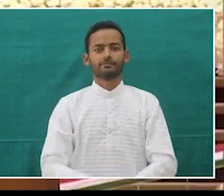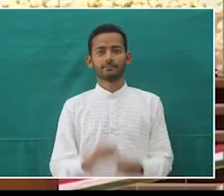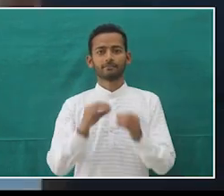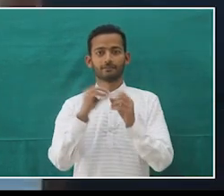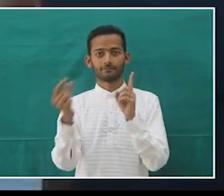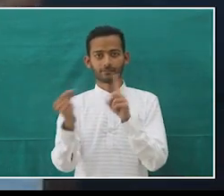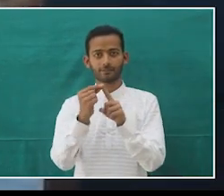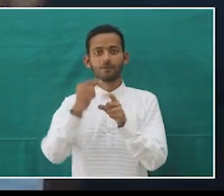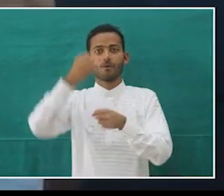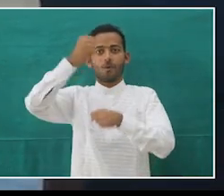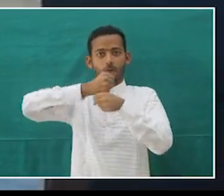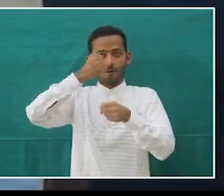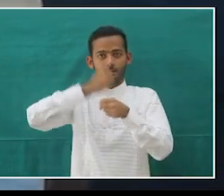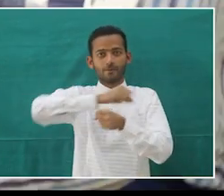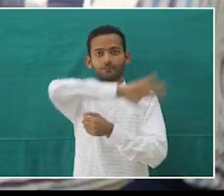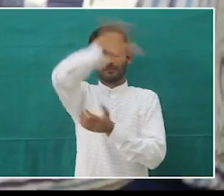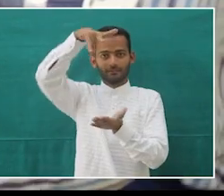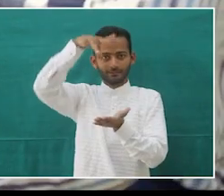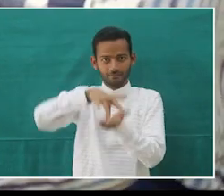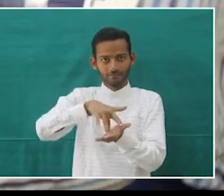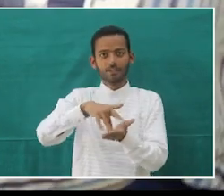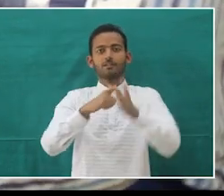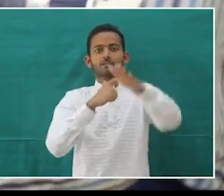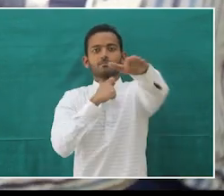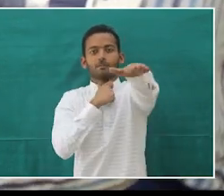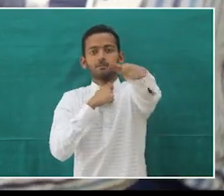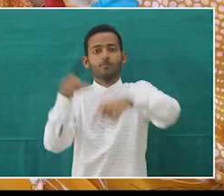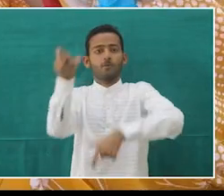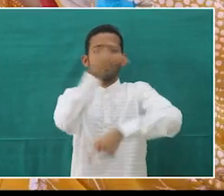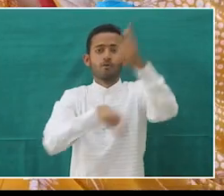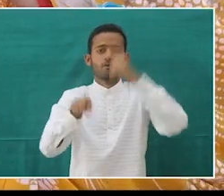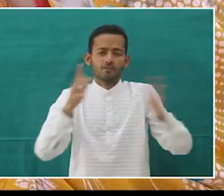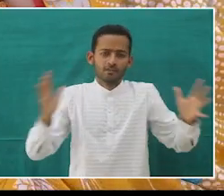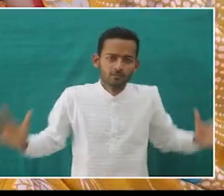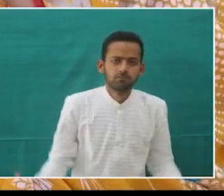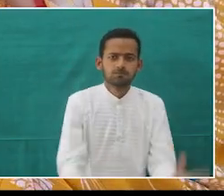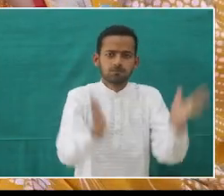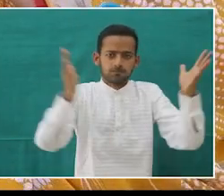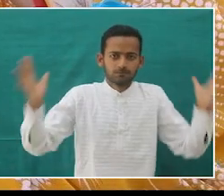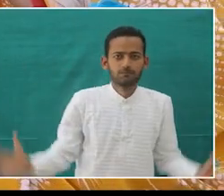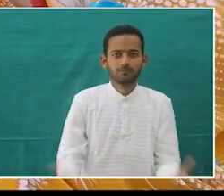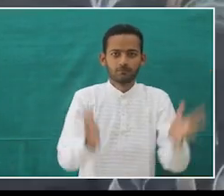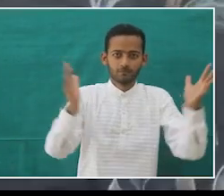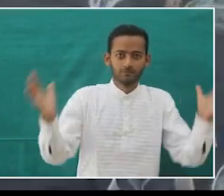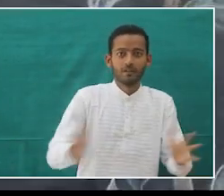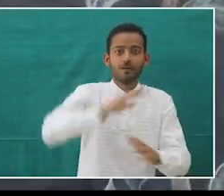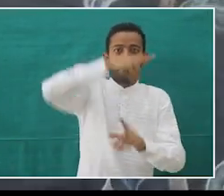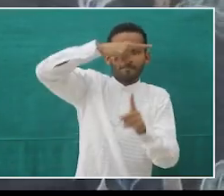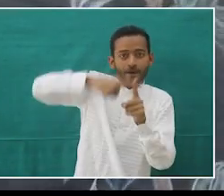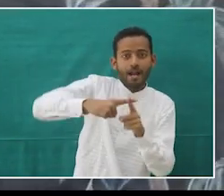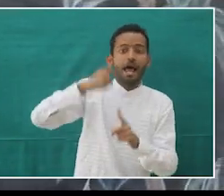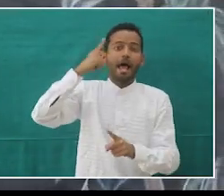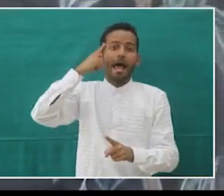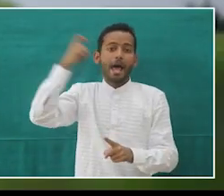कर रही है केंद्र की भाजपा सरकार ने मध्य वर्गीय नागरिकों के कल्याण का संकल्प लिया मध्य